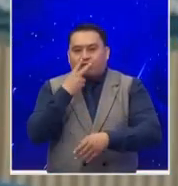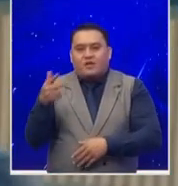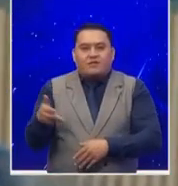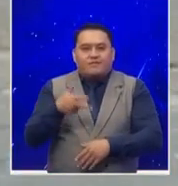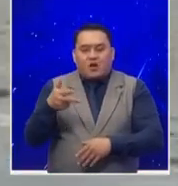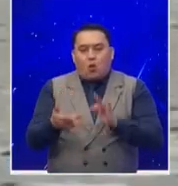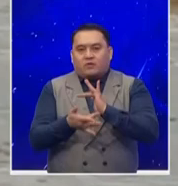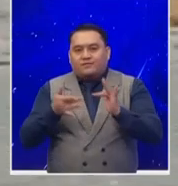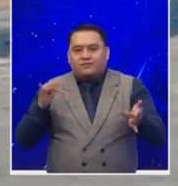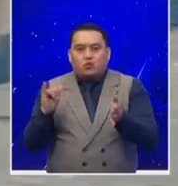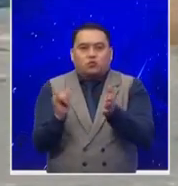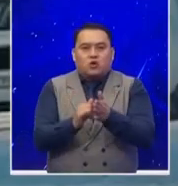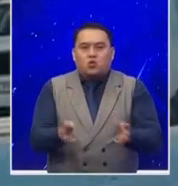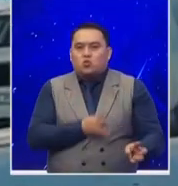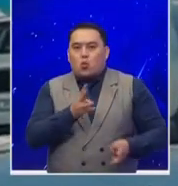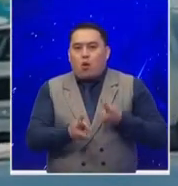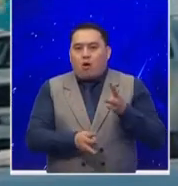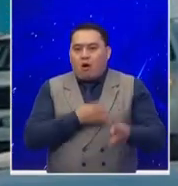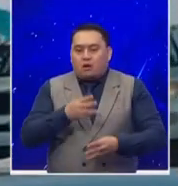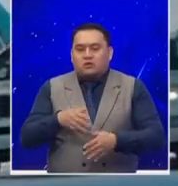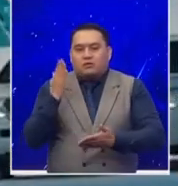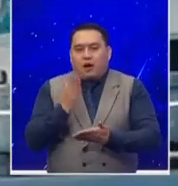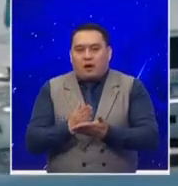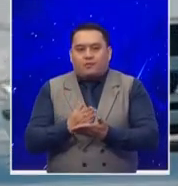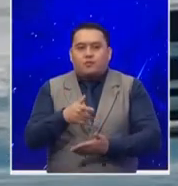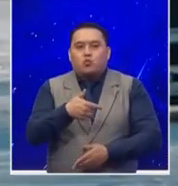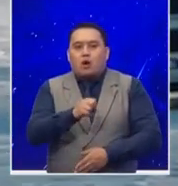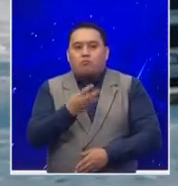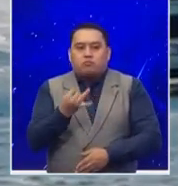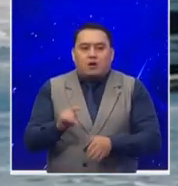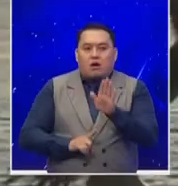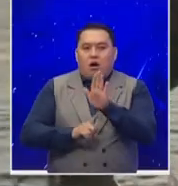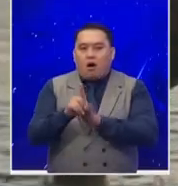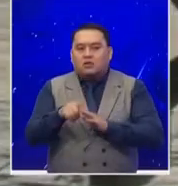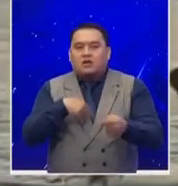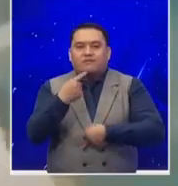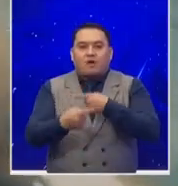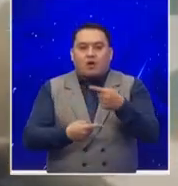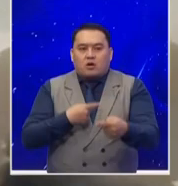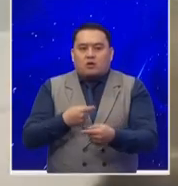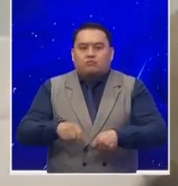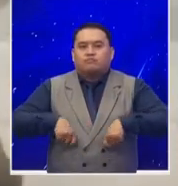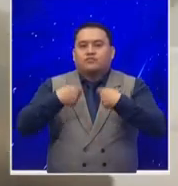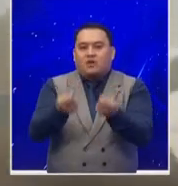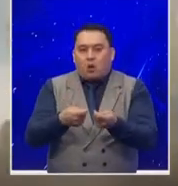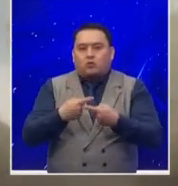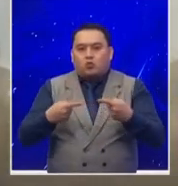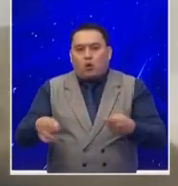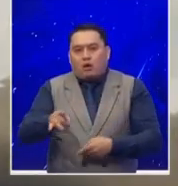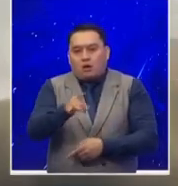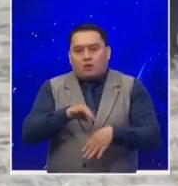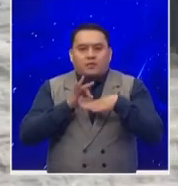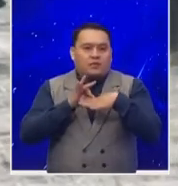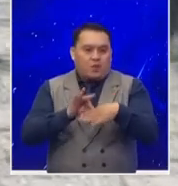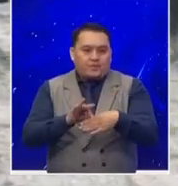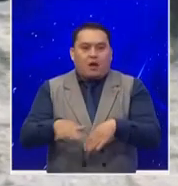әлеуметтік желіде жиілей есіп, халықтың рухын асықтатып отырған жайы бар. Бурабай ауданының бастау алған бұл эстафета қазір Зеренді ауданына қарасты елді мекендерінің арасында өтіп